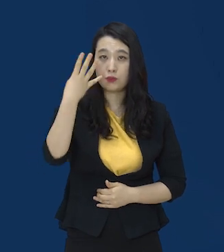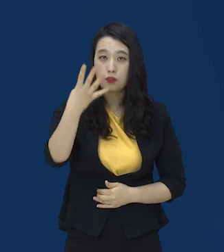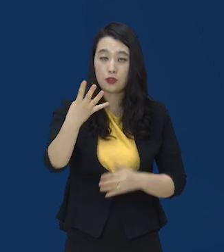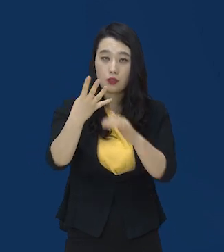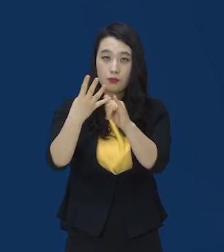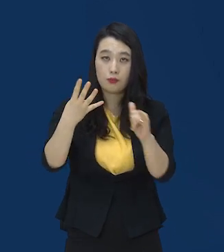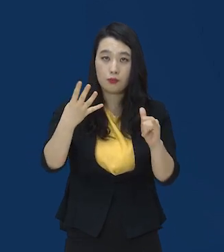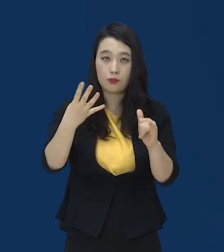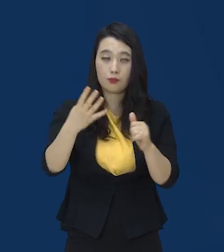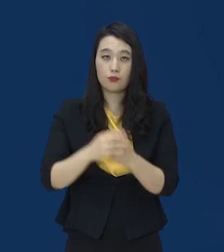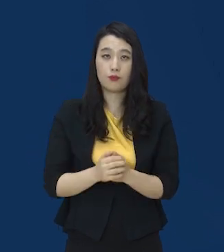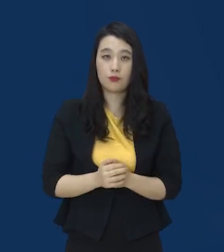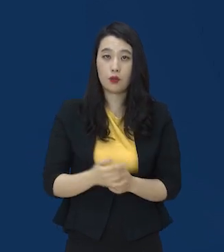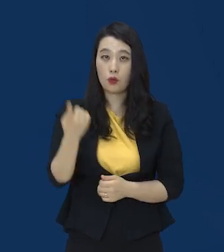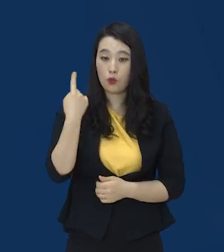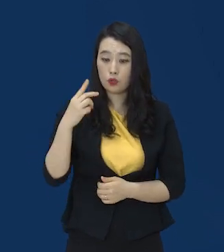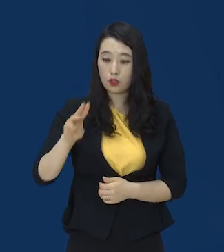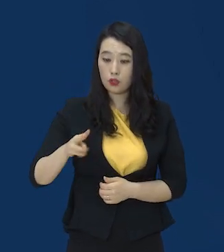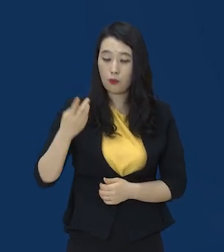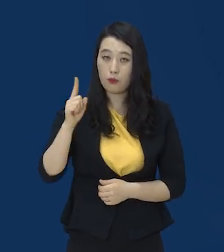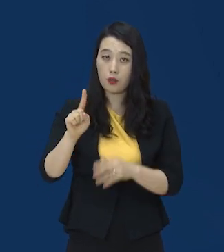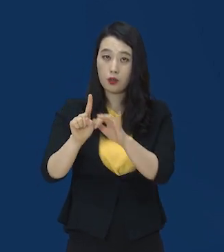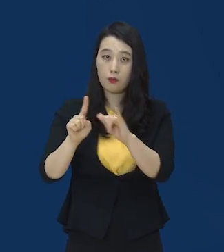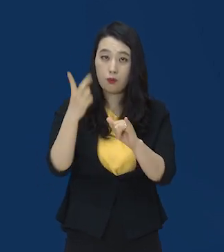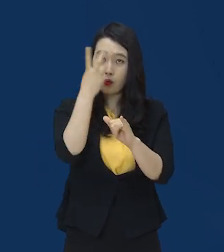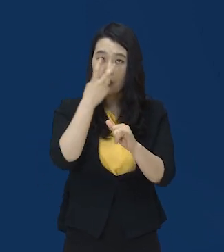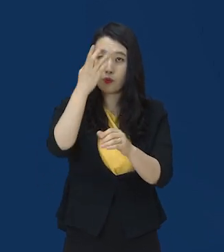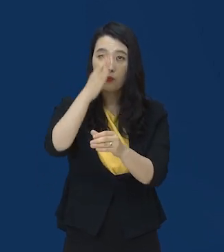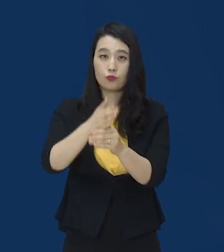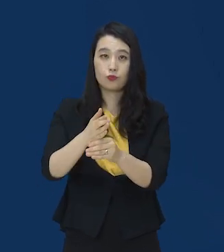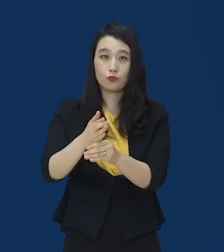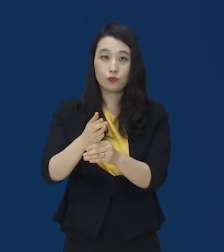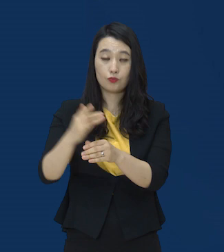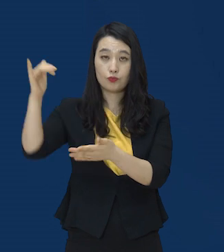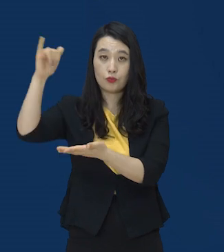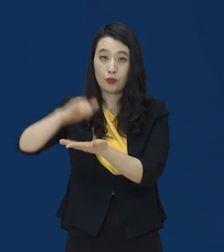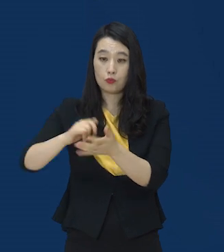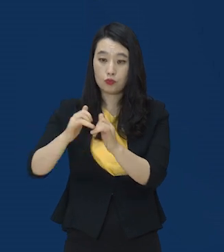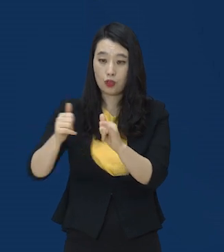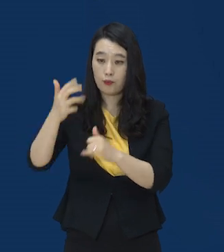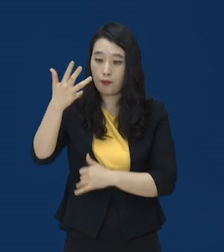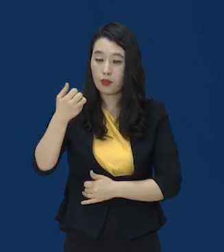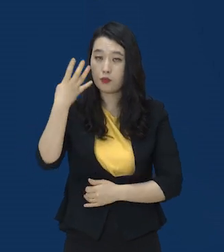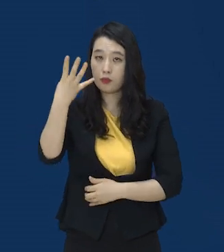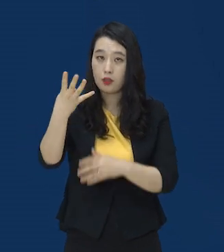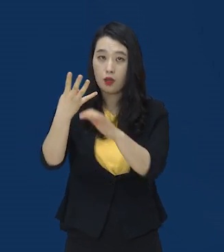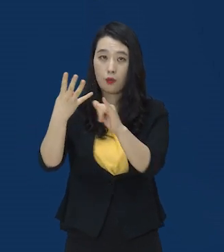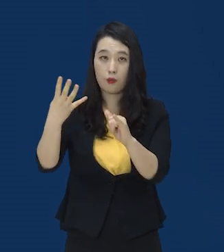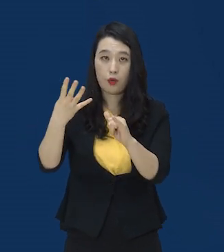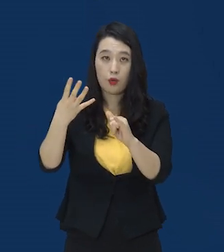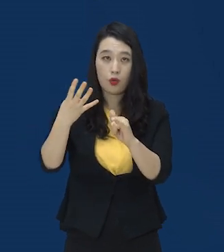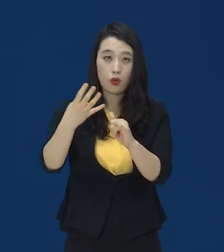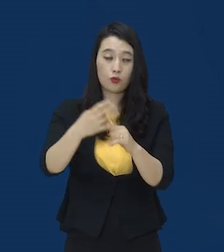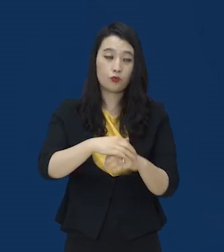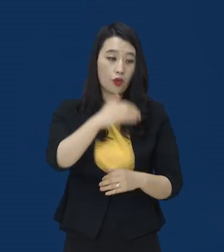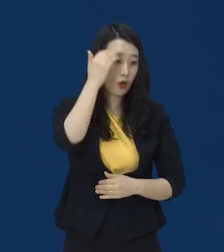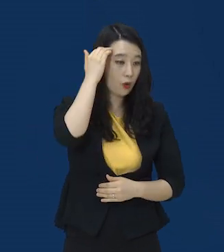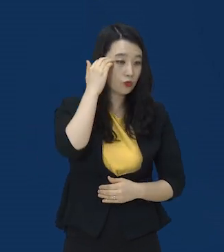27,974명입니다. 어제 301명의 검사자 중 해외 입국자 84명, 국내